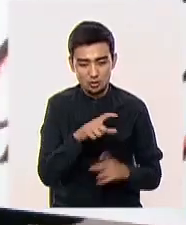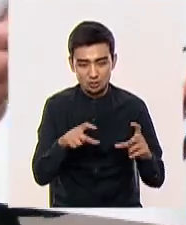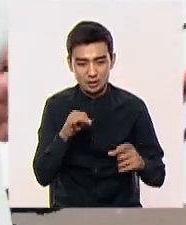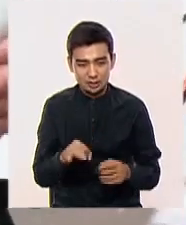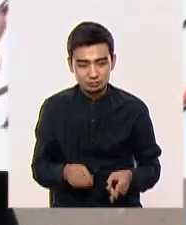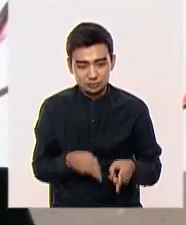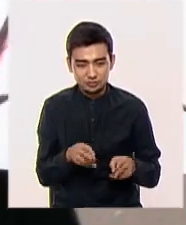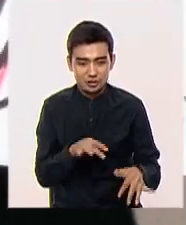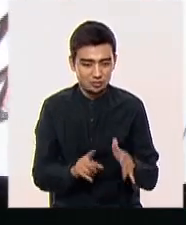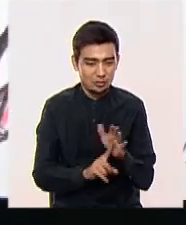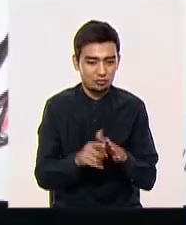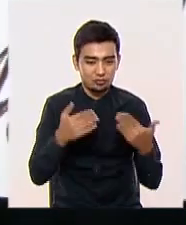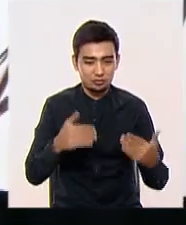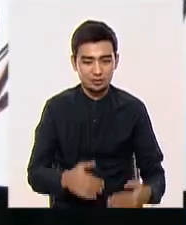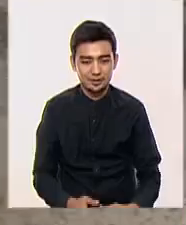даже уголовное дело.